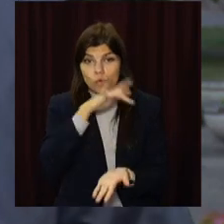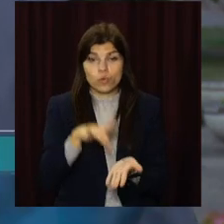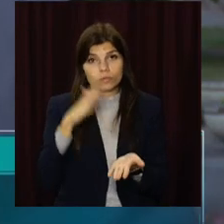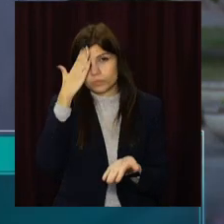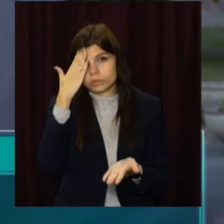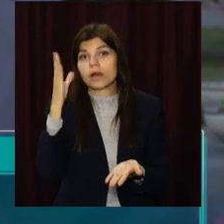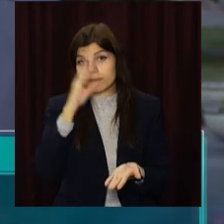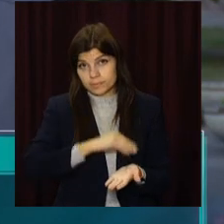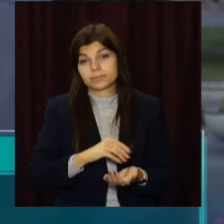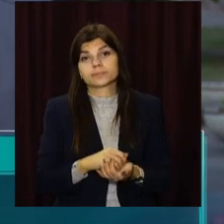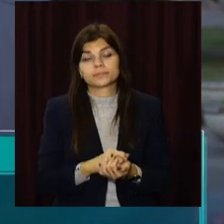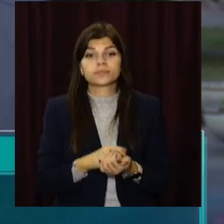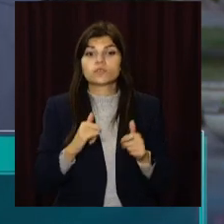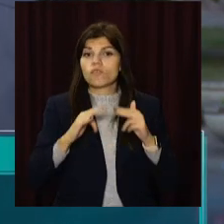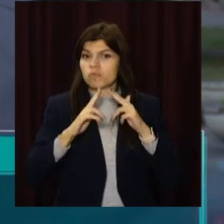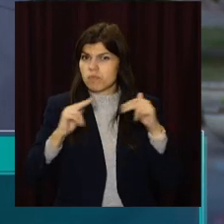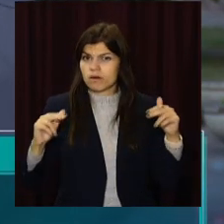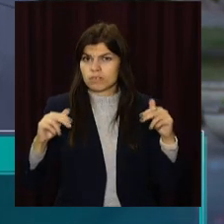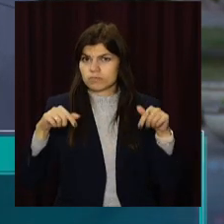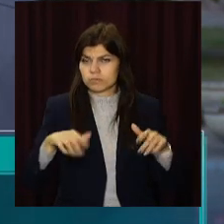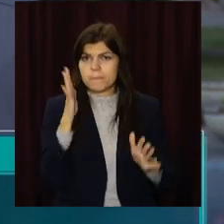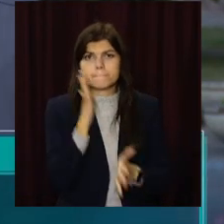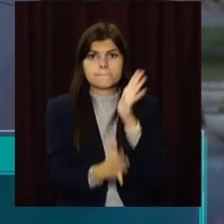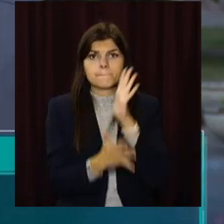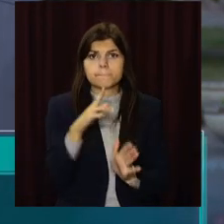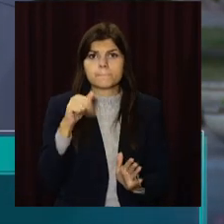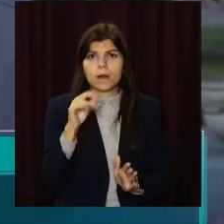Парків в Дніпрі дуже багато. І